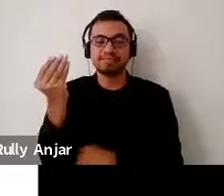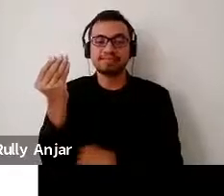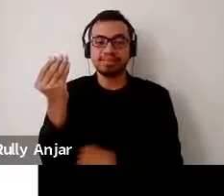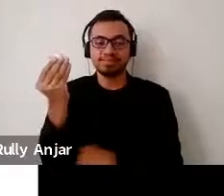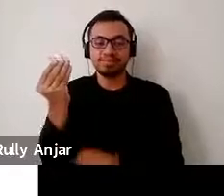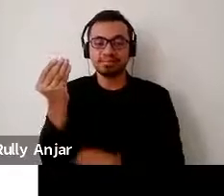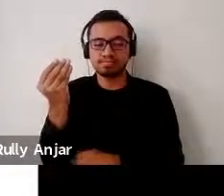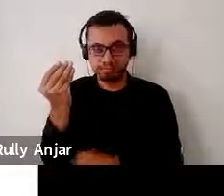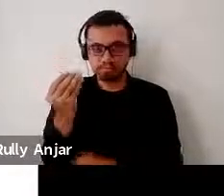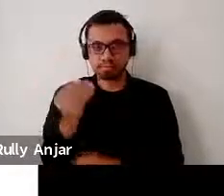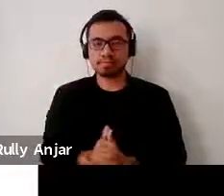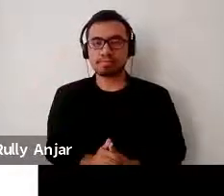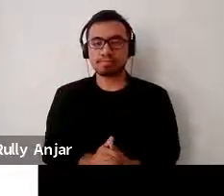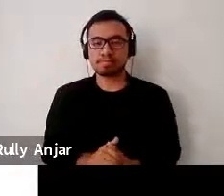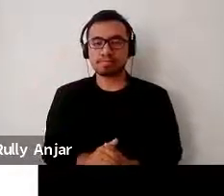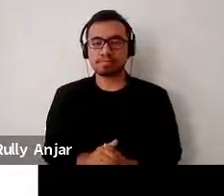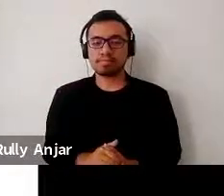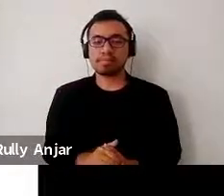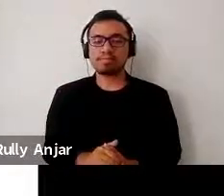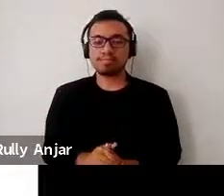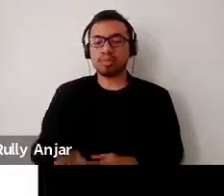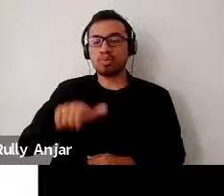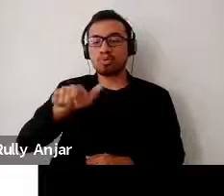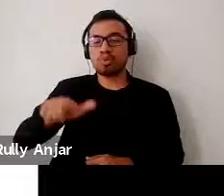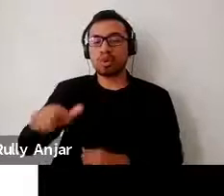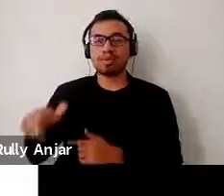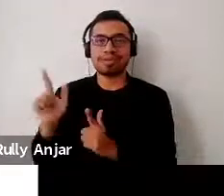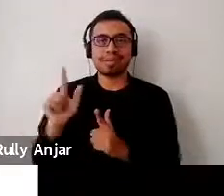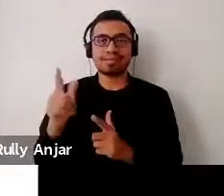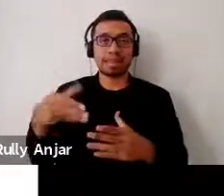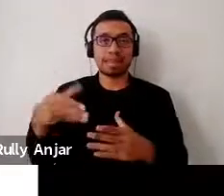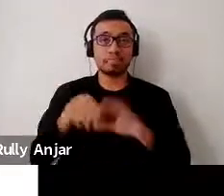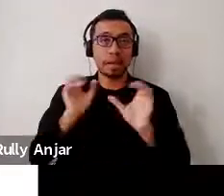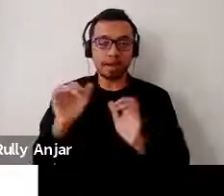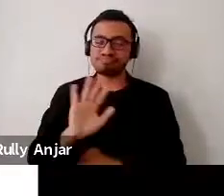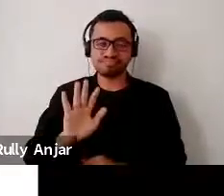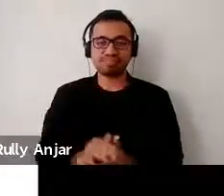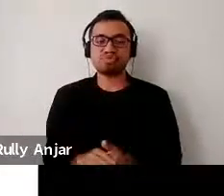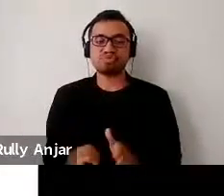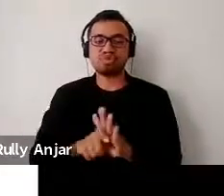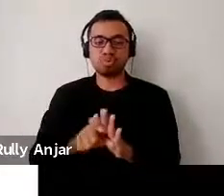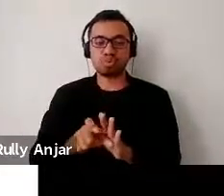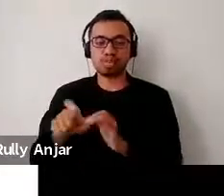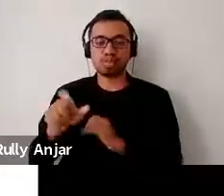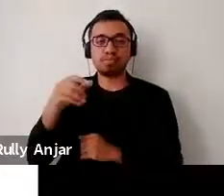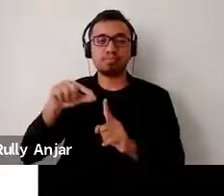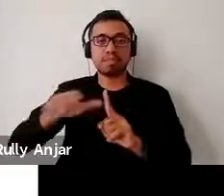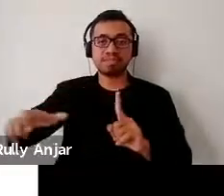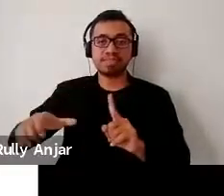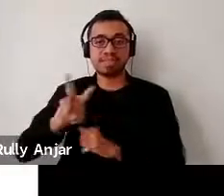itu tidak sebanyak yang kita bayangkan gitu ya. Ini di tingkat provinsi itu 35%, di